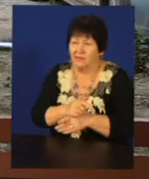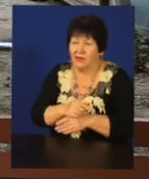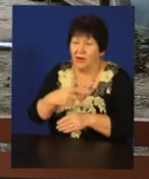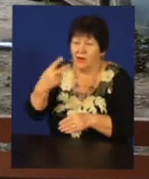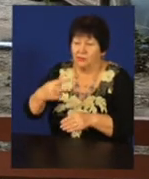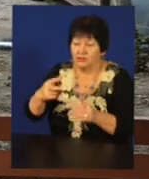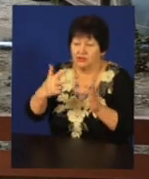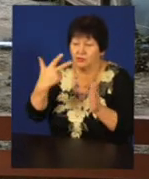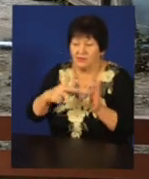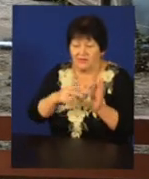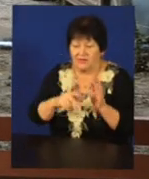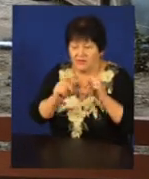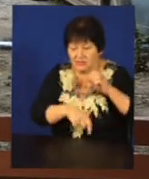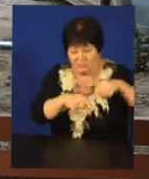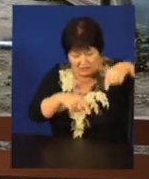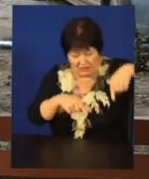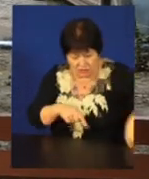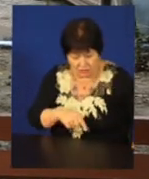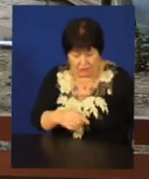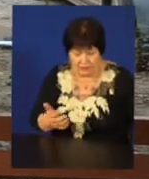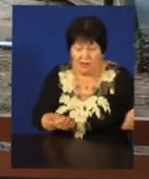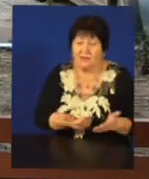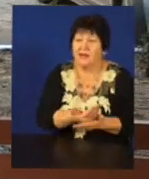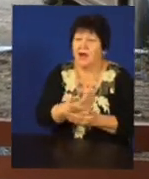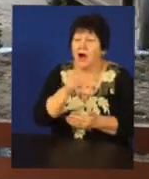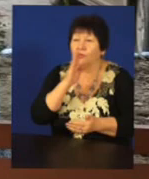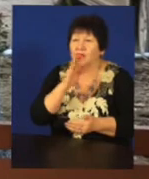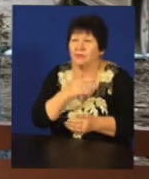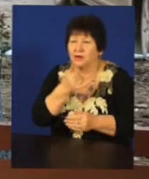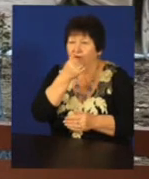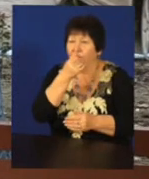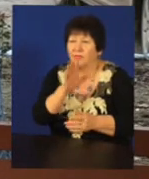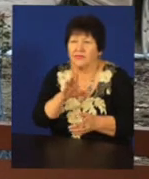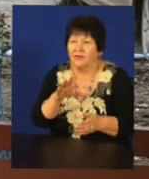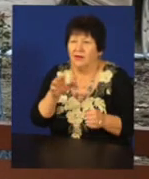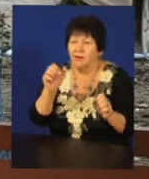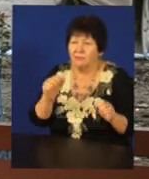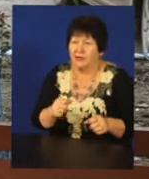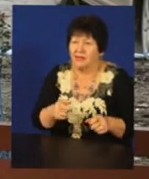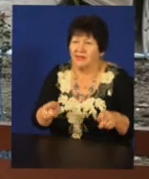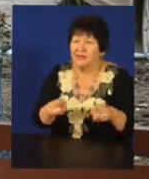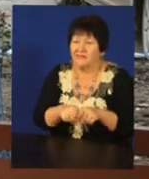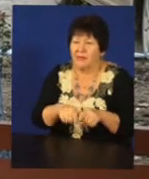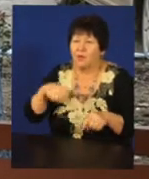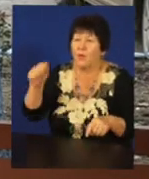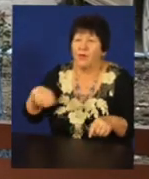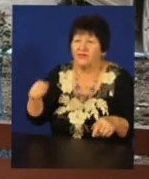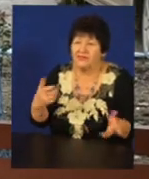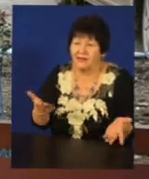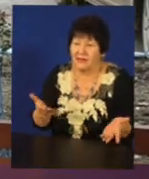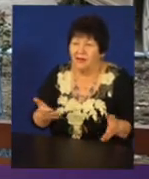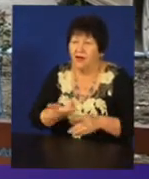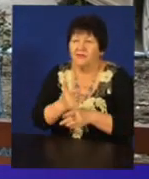la 28-30 de metri, dau de apă. Și nu pot fiecare permite să aibă o fântână, deci